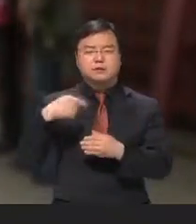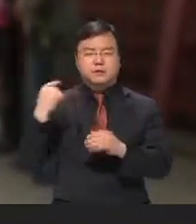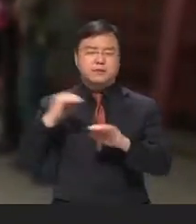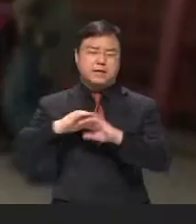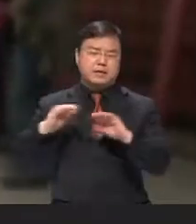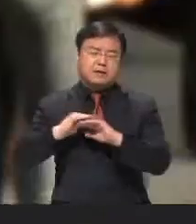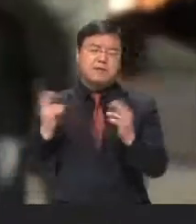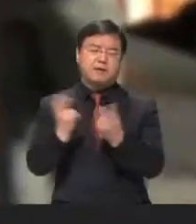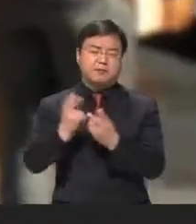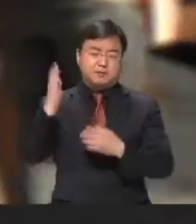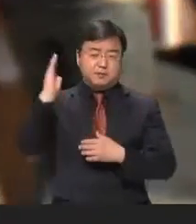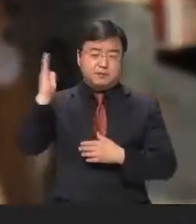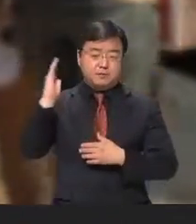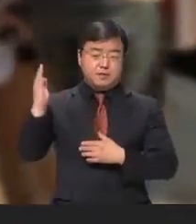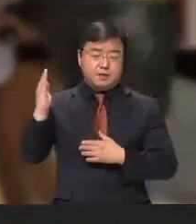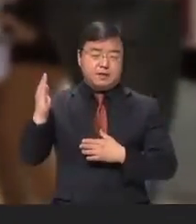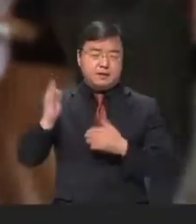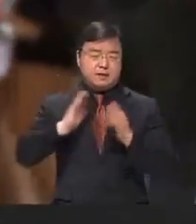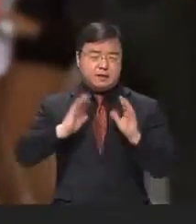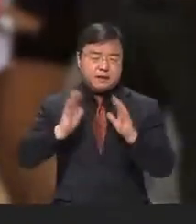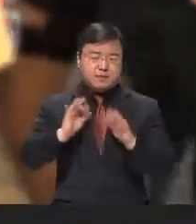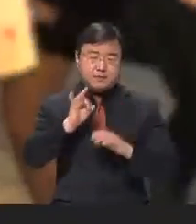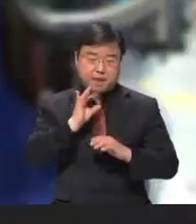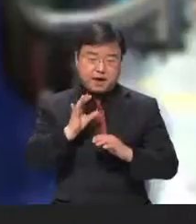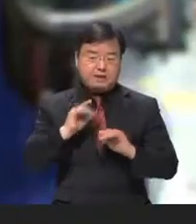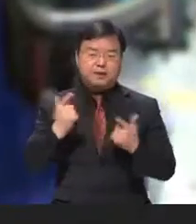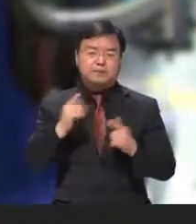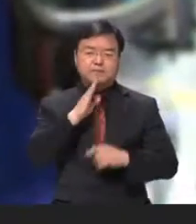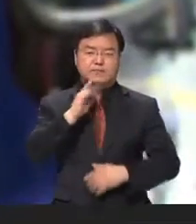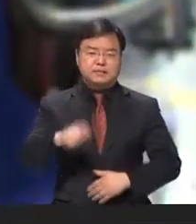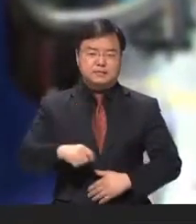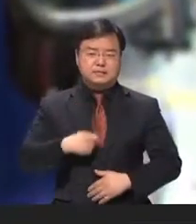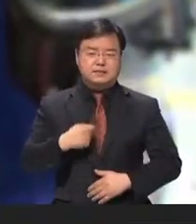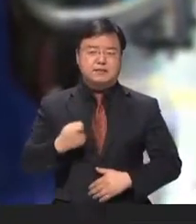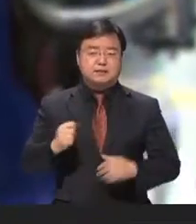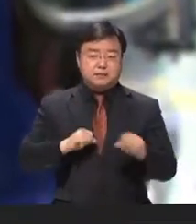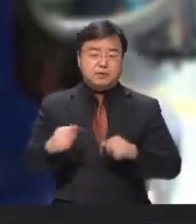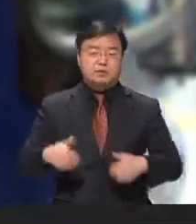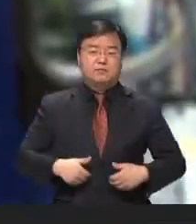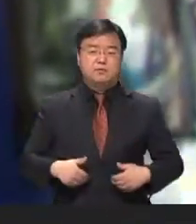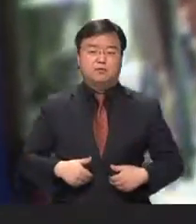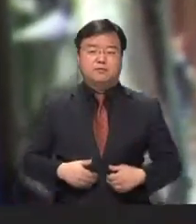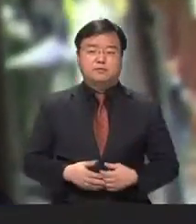탁상행정 보단 실질적인 정책이 필요합니다 ebs 뉴스 이수민 입니다